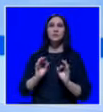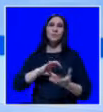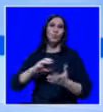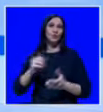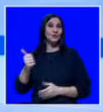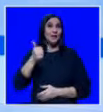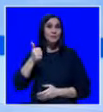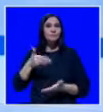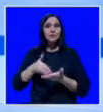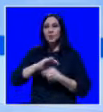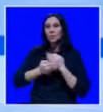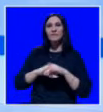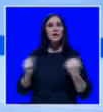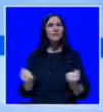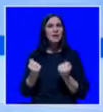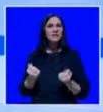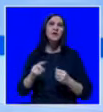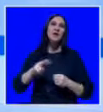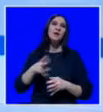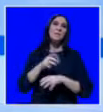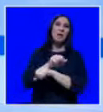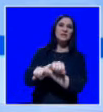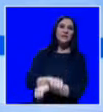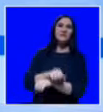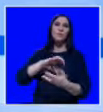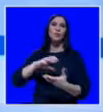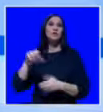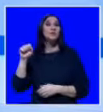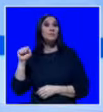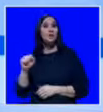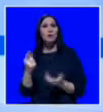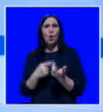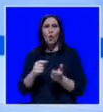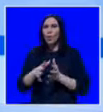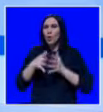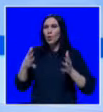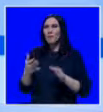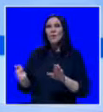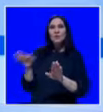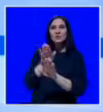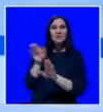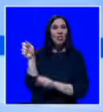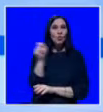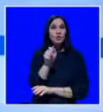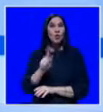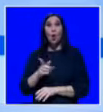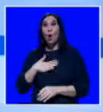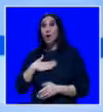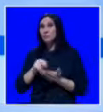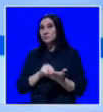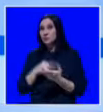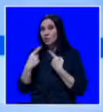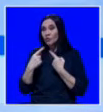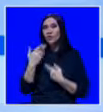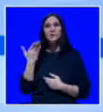лидери, за да оправдаят действията и бездействията на политическите формации? Колко е голямо задкулисието и кой има сметка да говори